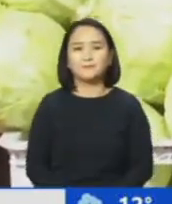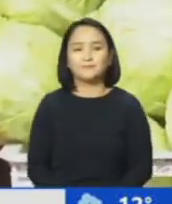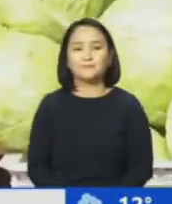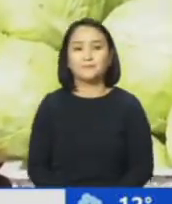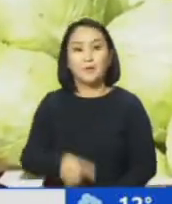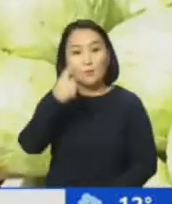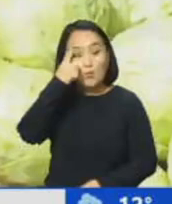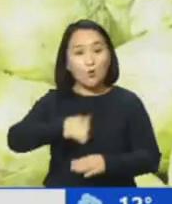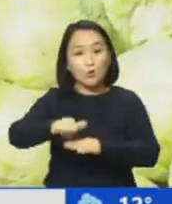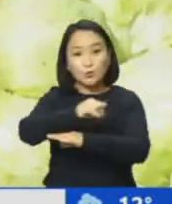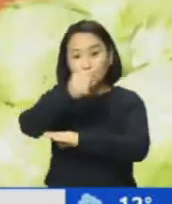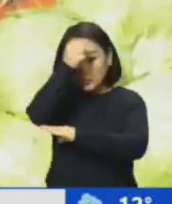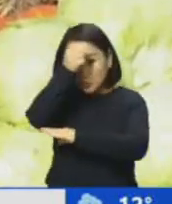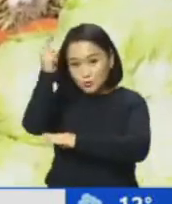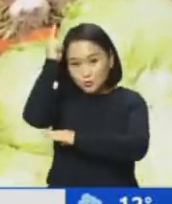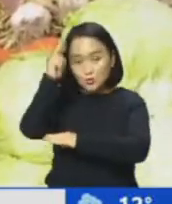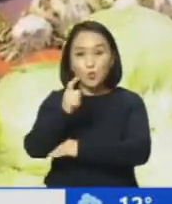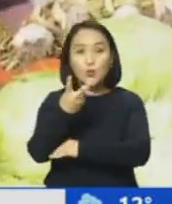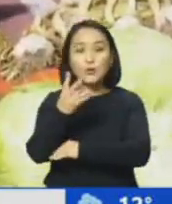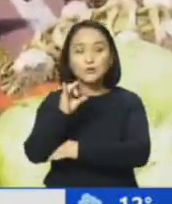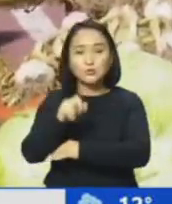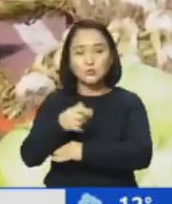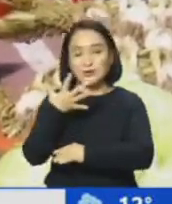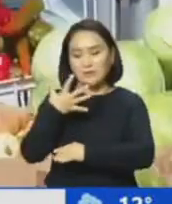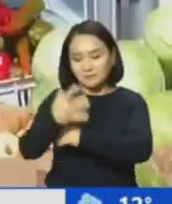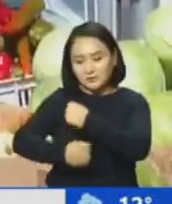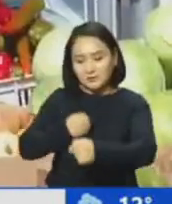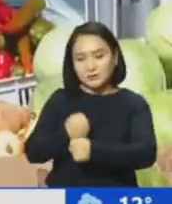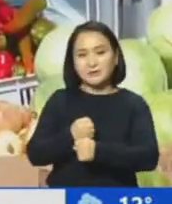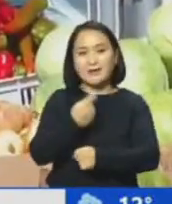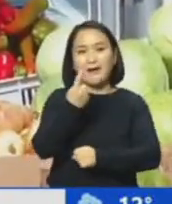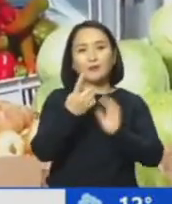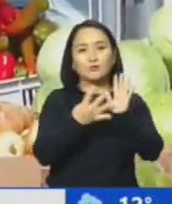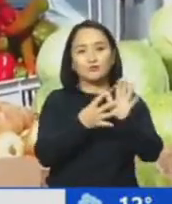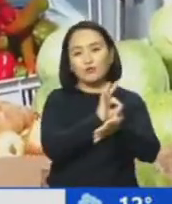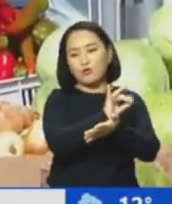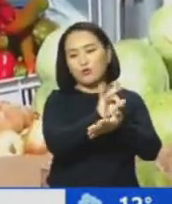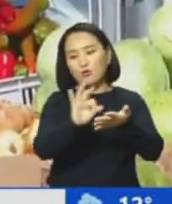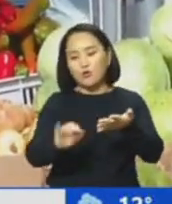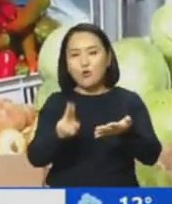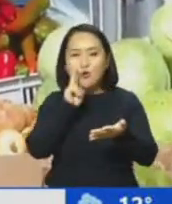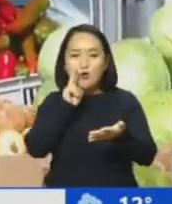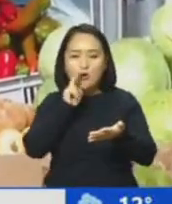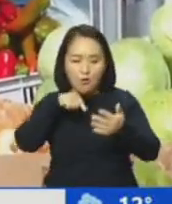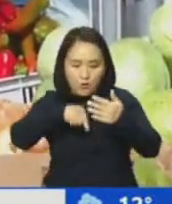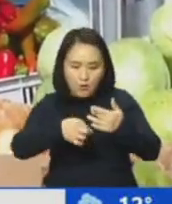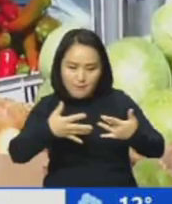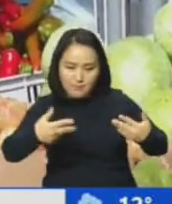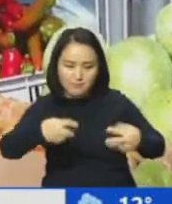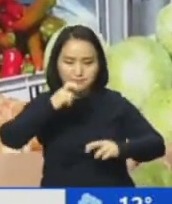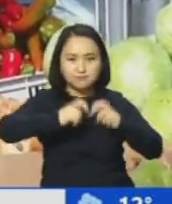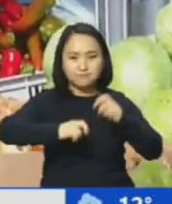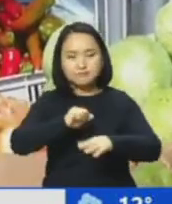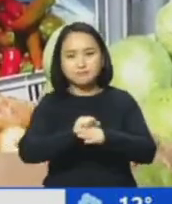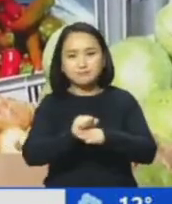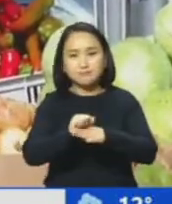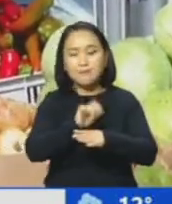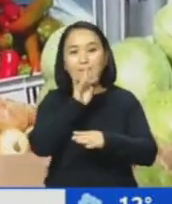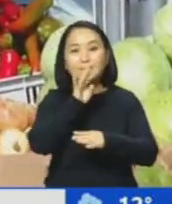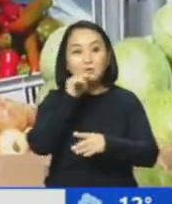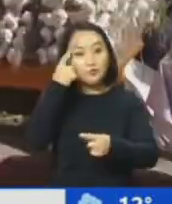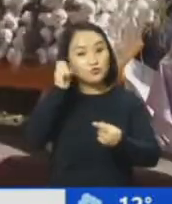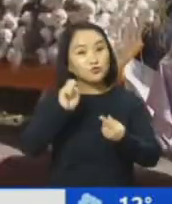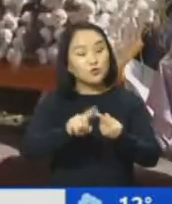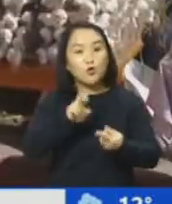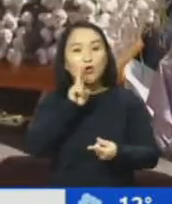Монгол улсын эрхлэгч хүрэлцүүг эрэх 5 жилд гол нэрийн 19 төрлийн хүнсний бүтээгдэхүүнээр дотоодын хэрэгцээгээ бүрэн хангах зорилгоор хүнсний хангамж